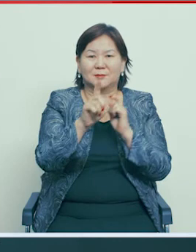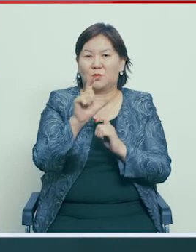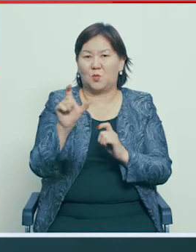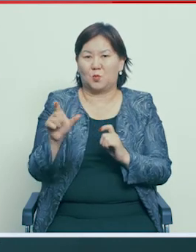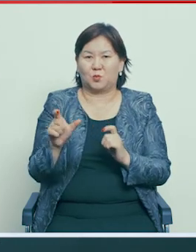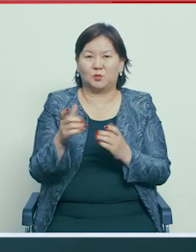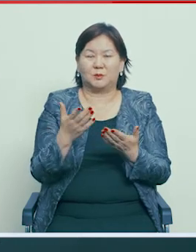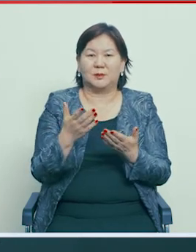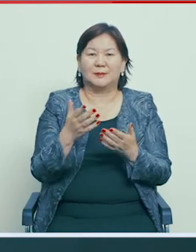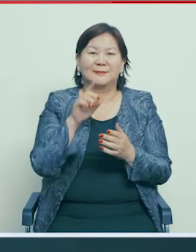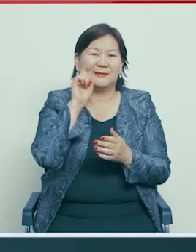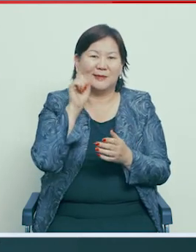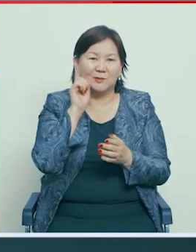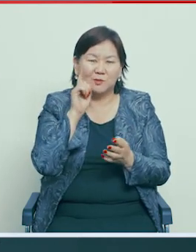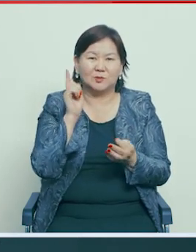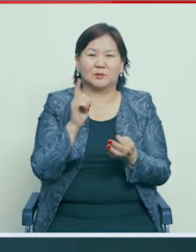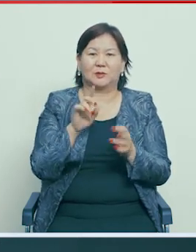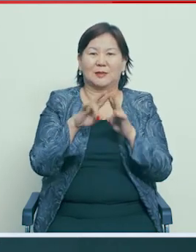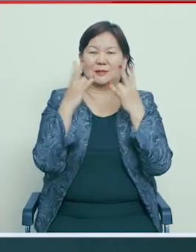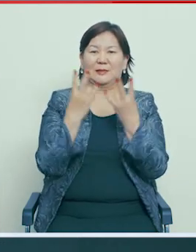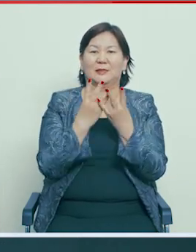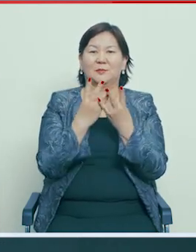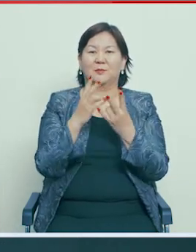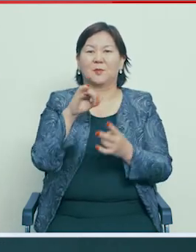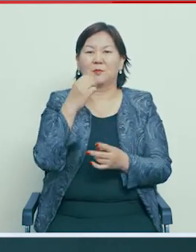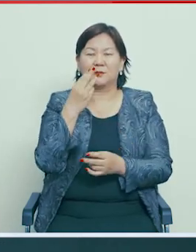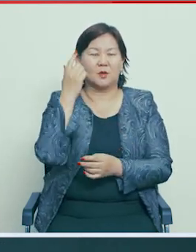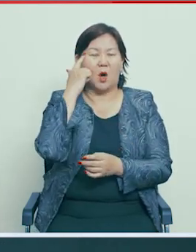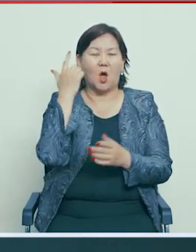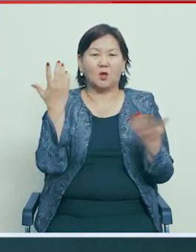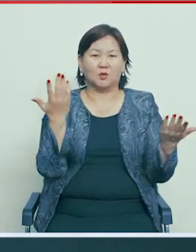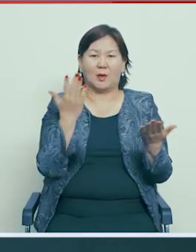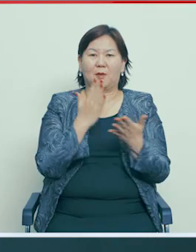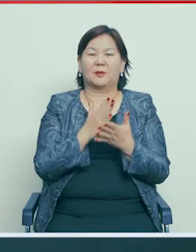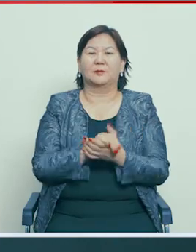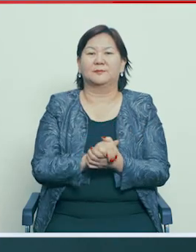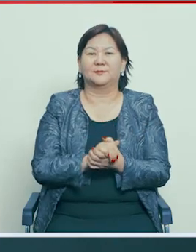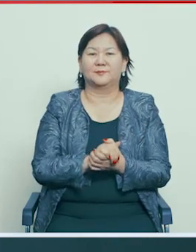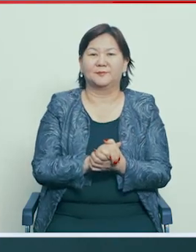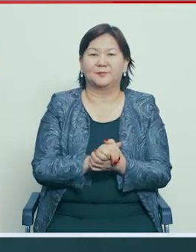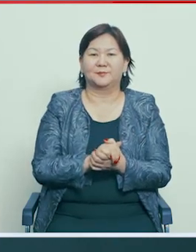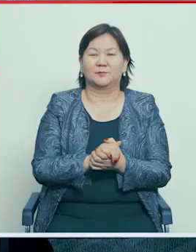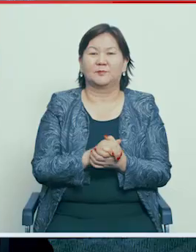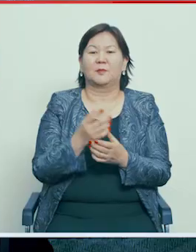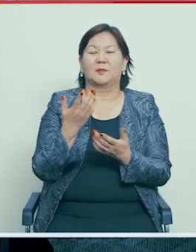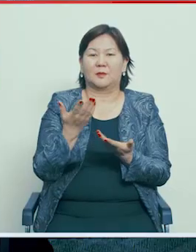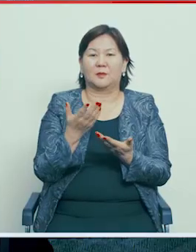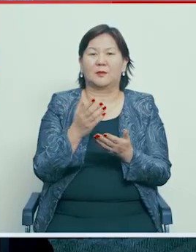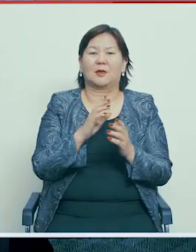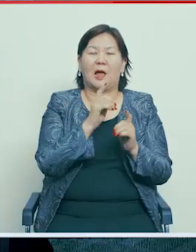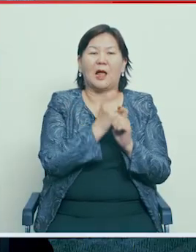одоо залуучууд ер нь нийгэм бол ер нь маш ойлголт ерөөсөө байхгүй юм л да. Бидрийг дээр үйл нөгөө